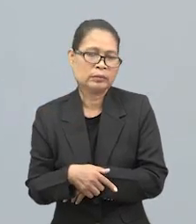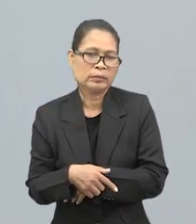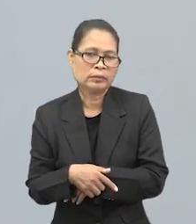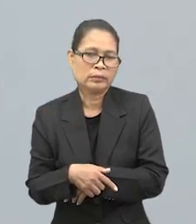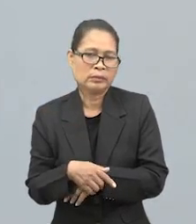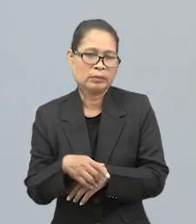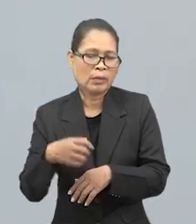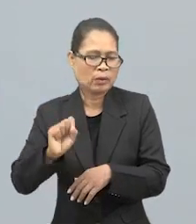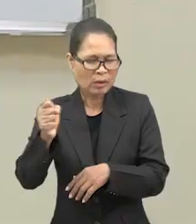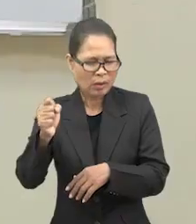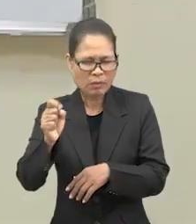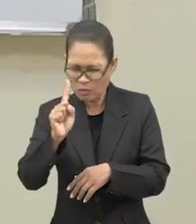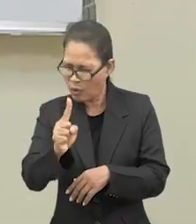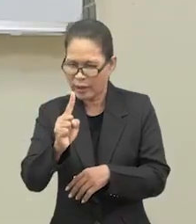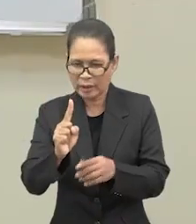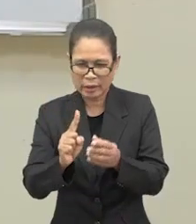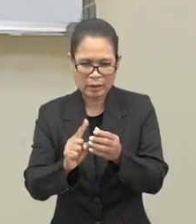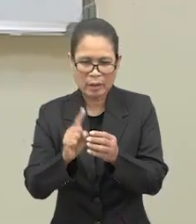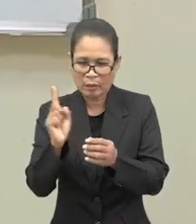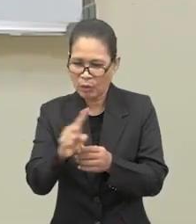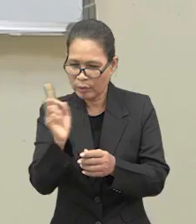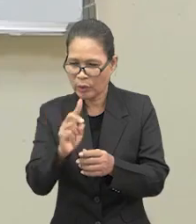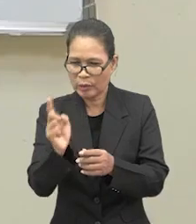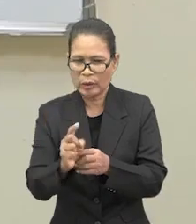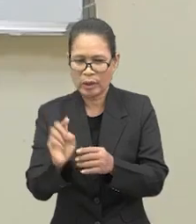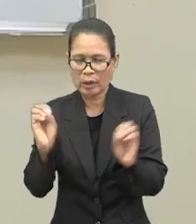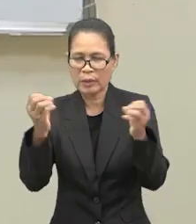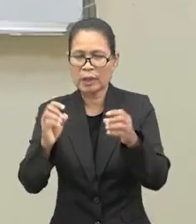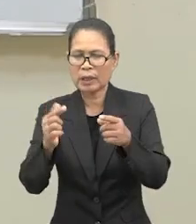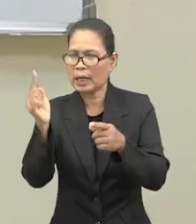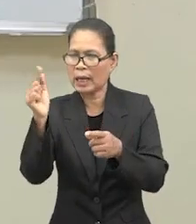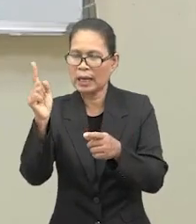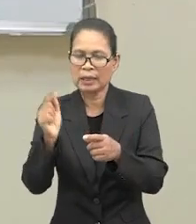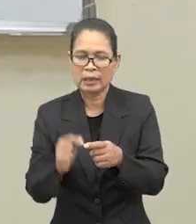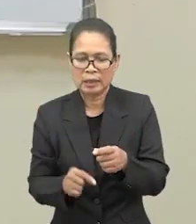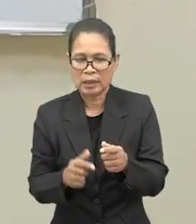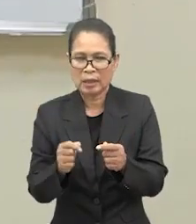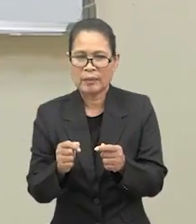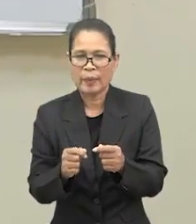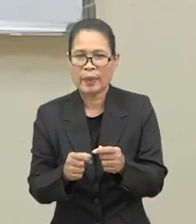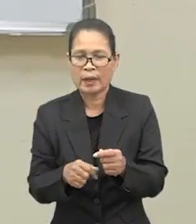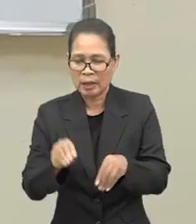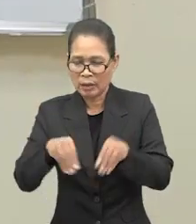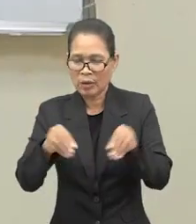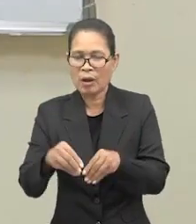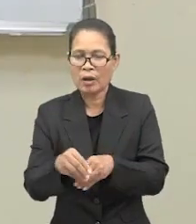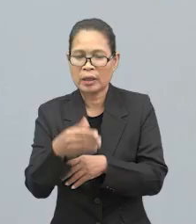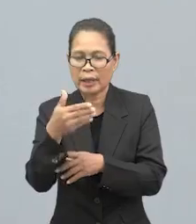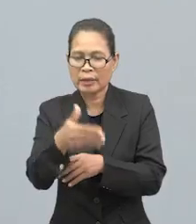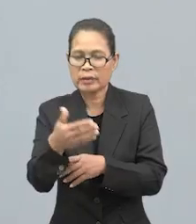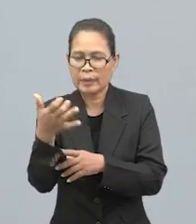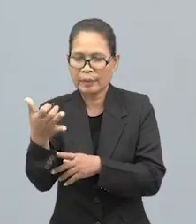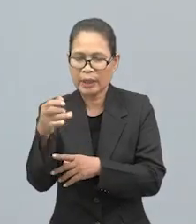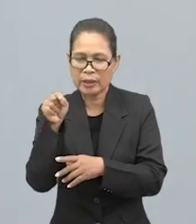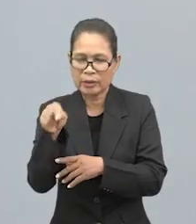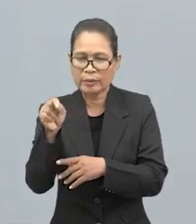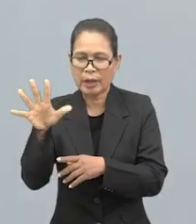215.1 krueng ancheng moto dai ke kat luk dai ko moto ke luk teng mul ma ancheng ne ho kwat luk